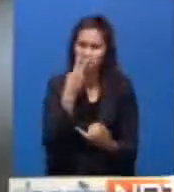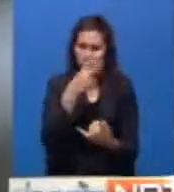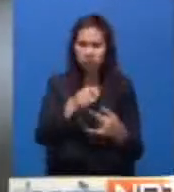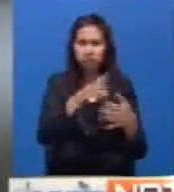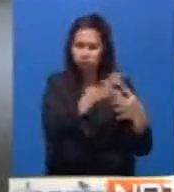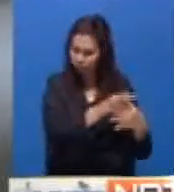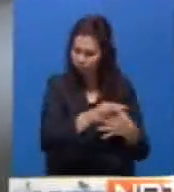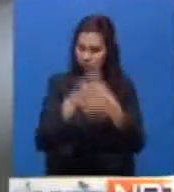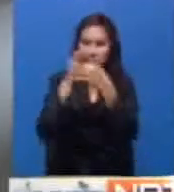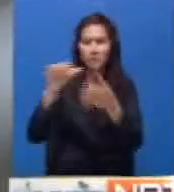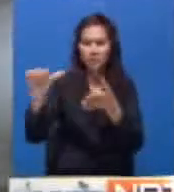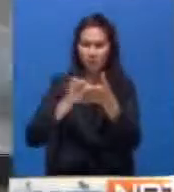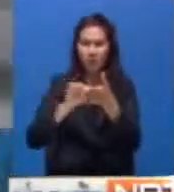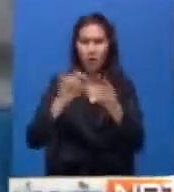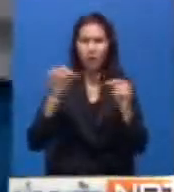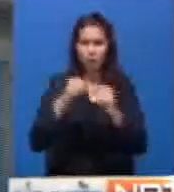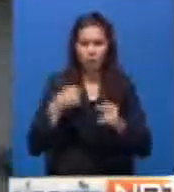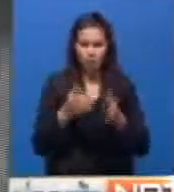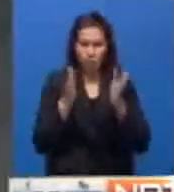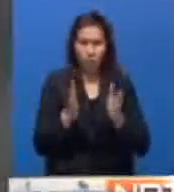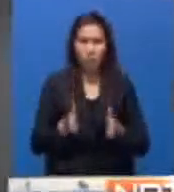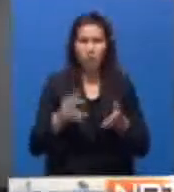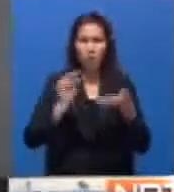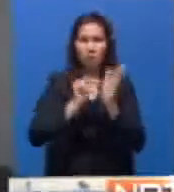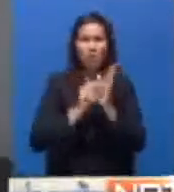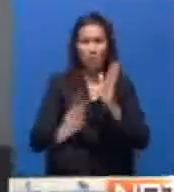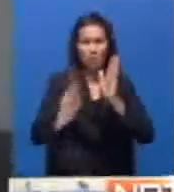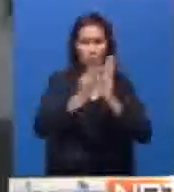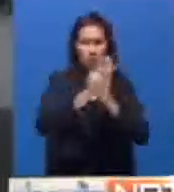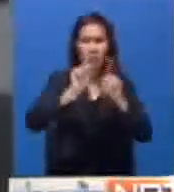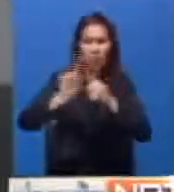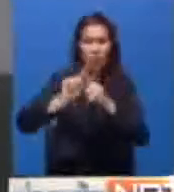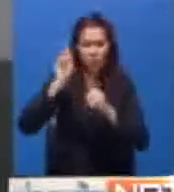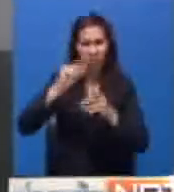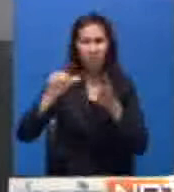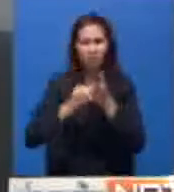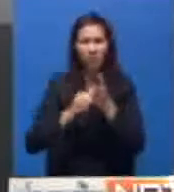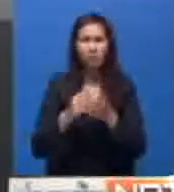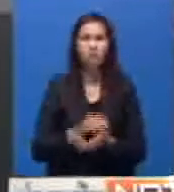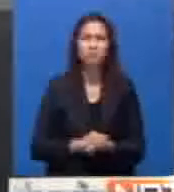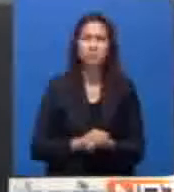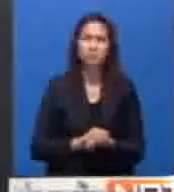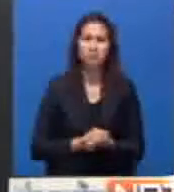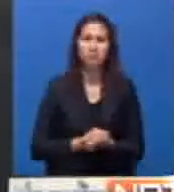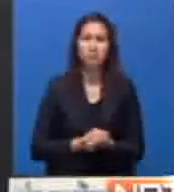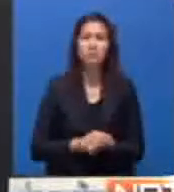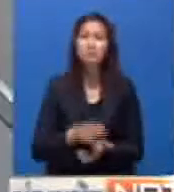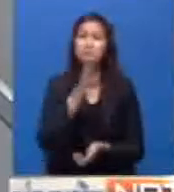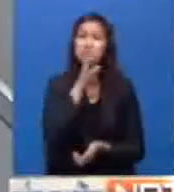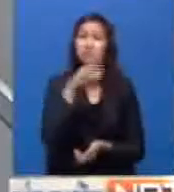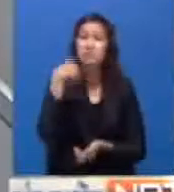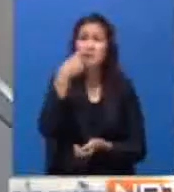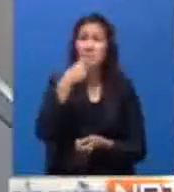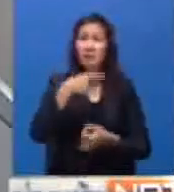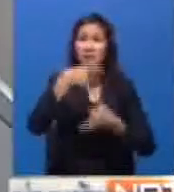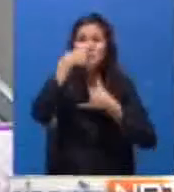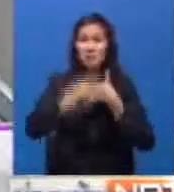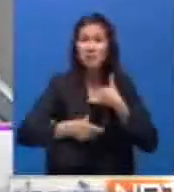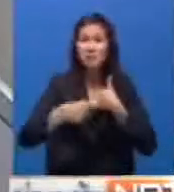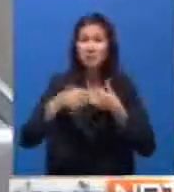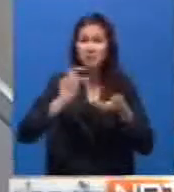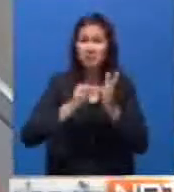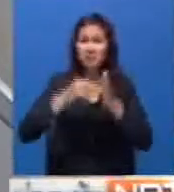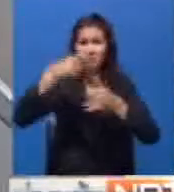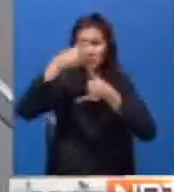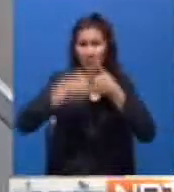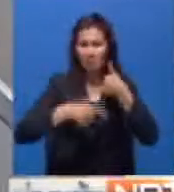ไปสู่การแก้ไขบุคลากรมากกว่าการออกมาตรการป้องกัน ถ้าเกิดใครลักษณะไม่ผ่านแบบคุณ